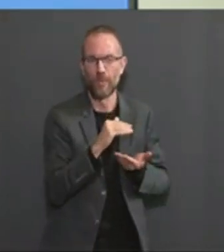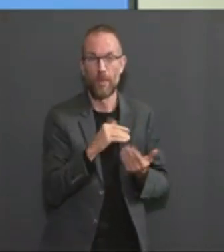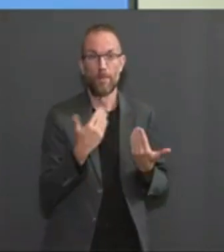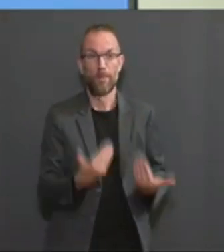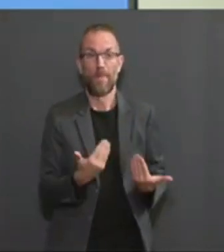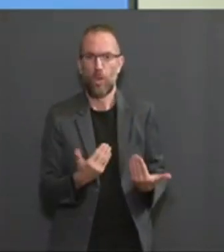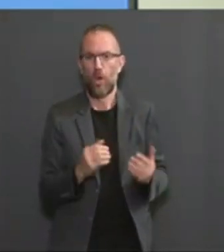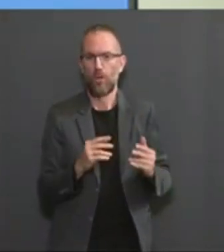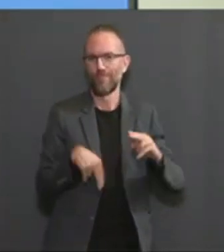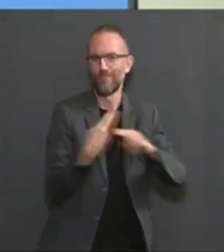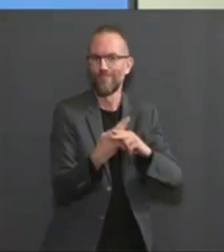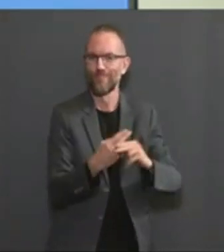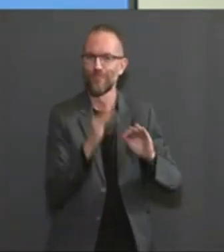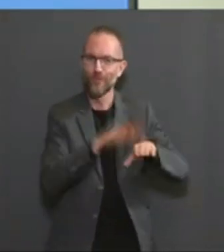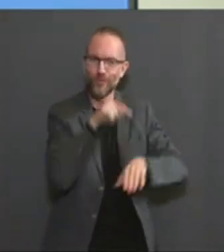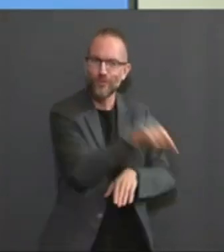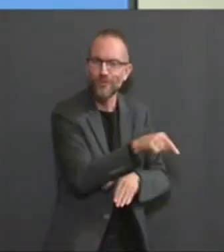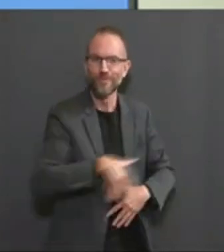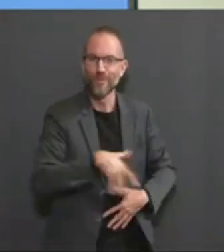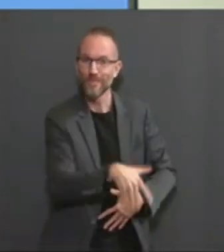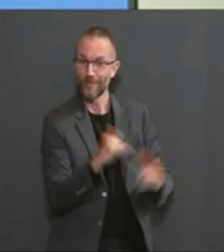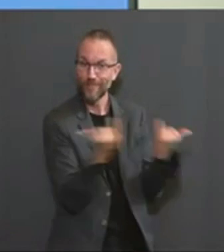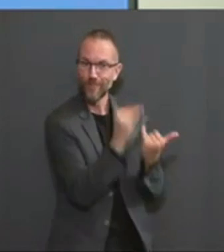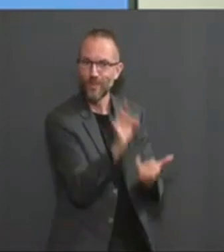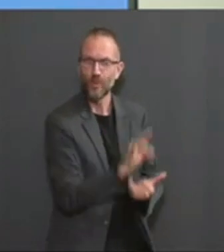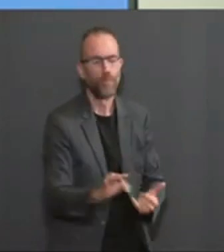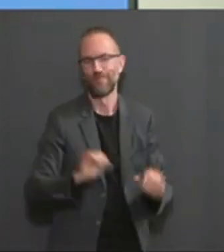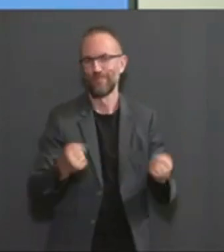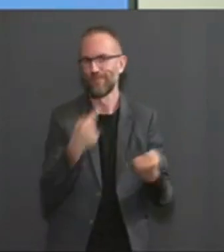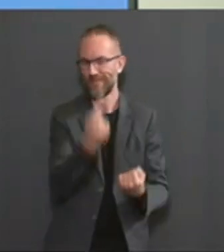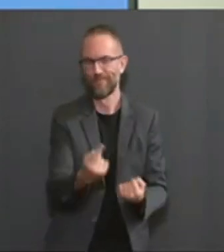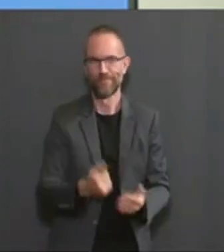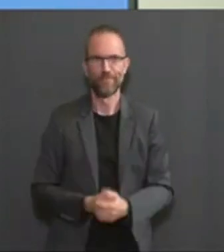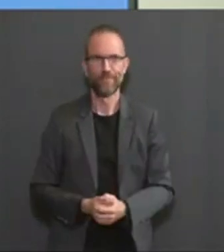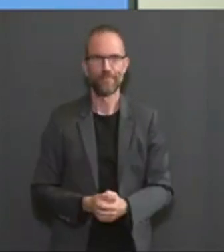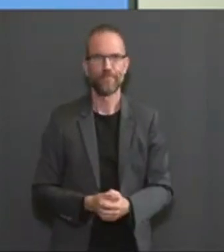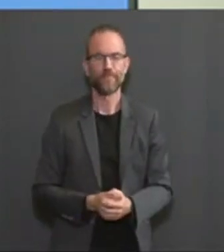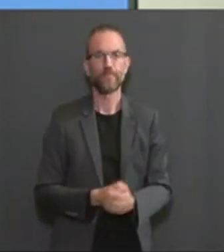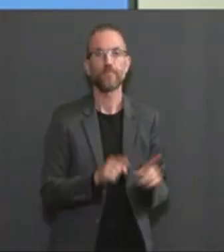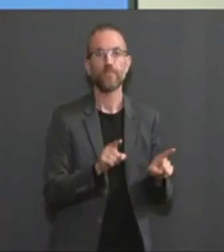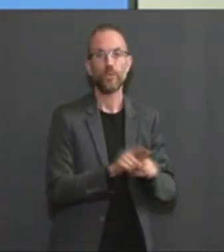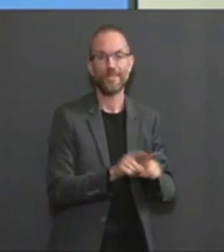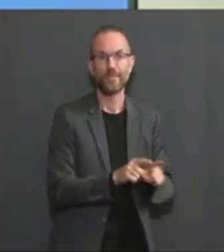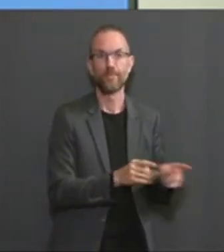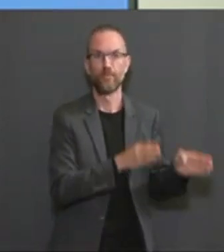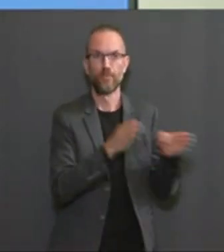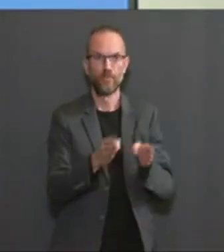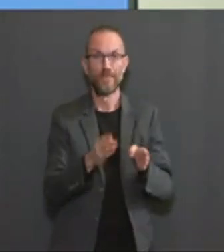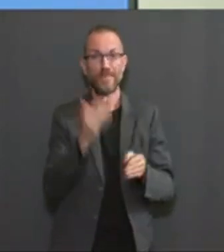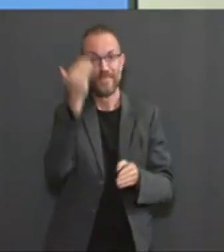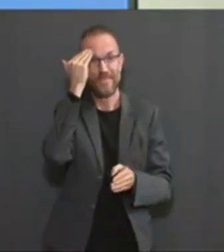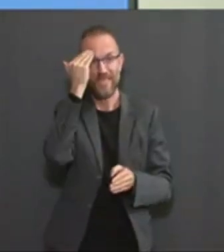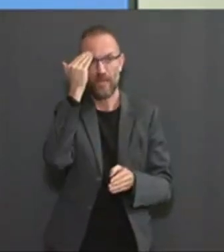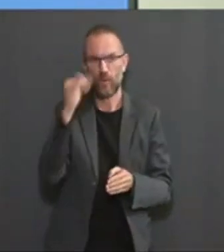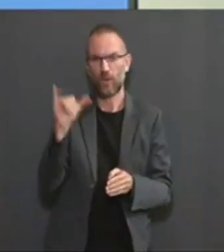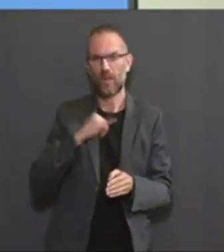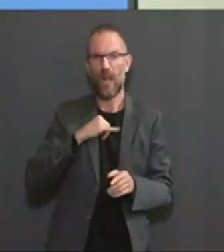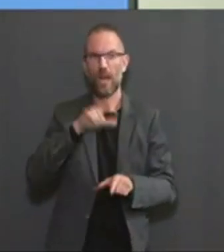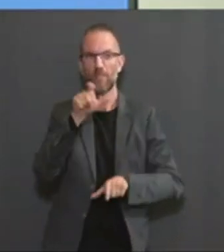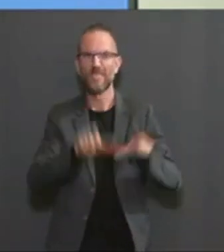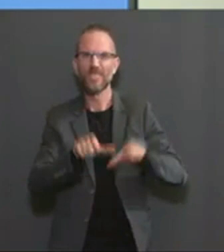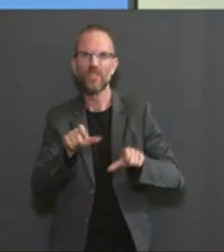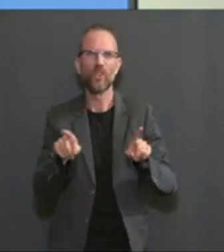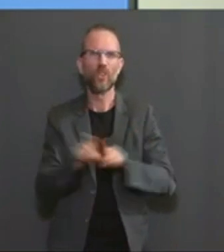vaccination sera proposée. Par ailleurs, on sait que des personnes comme les immunodéprimés,